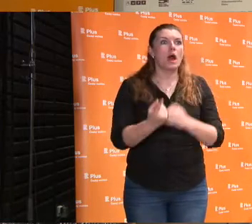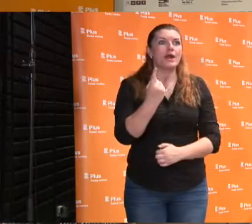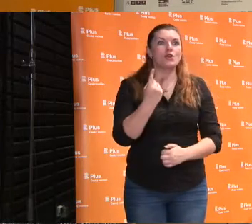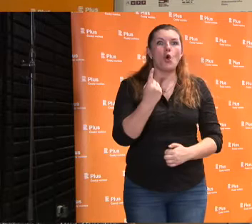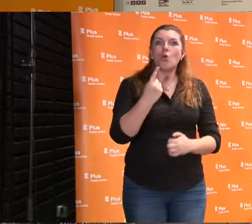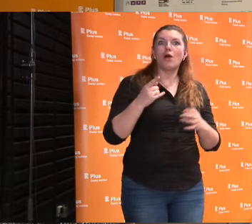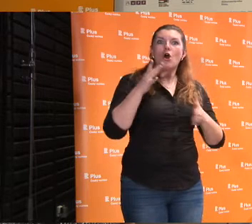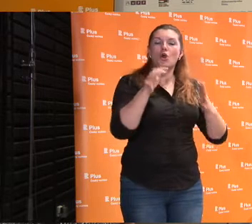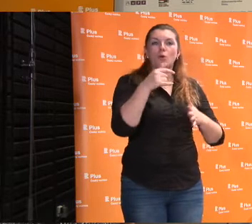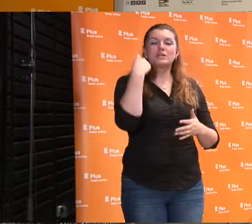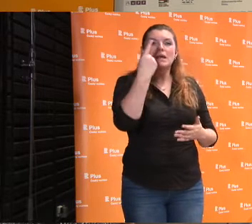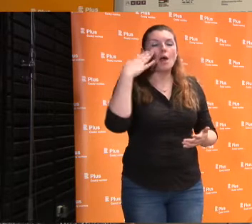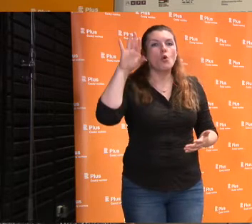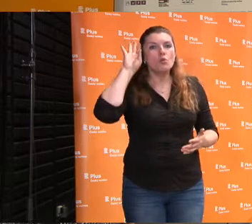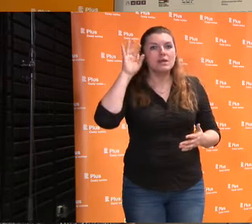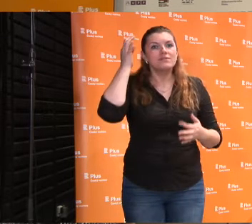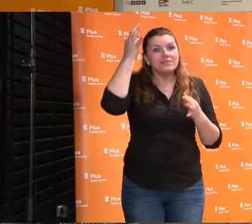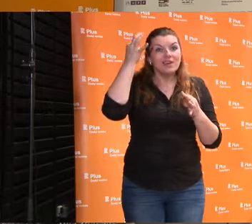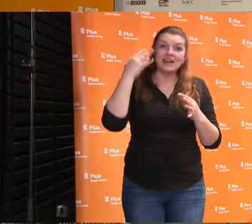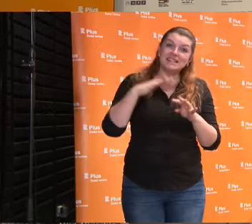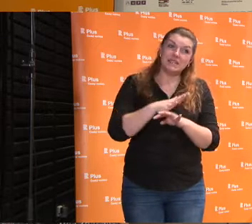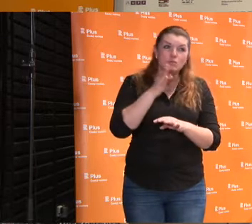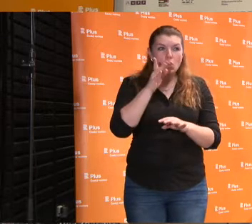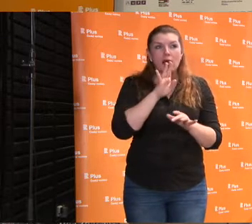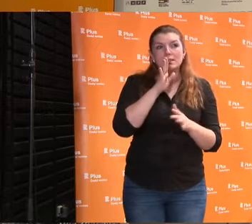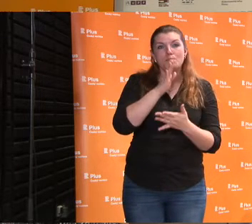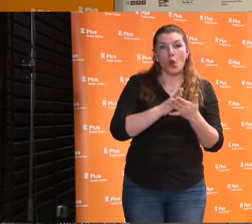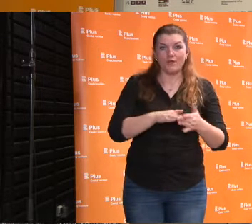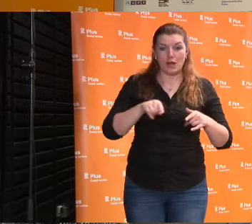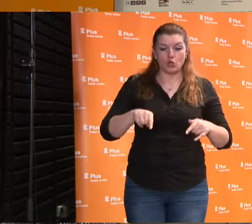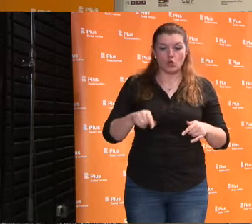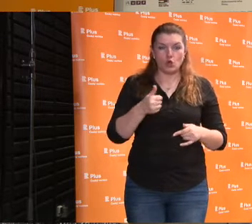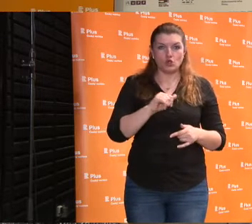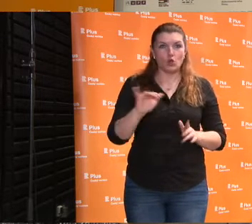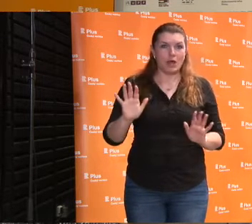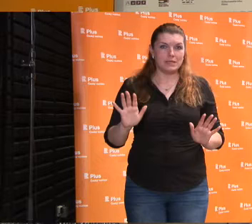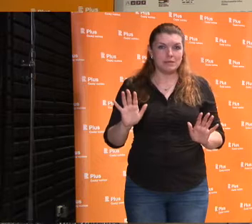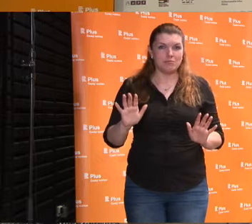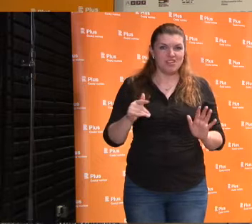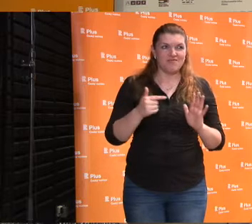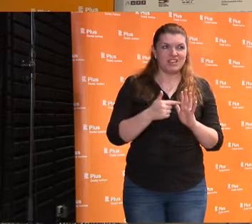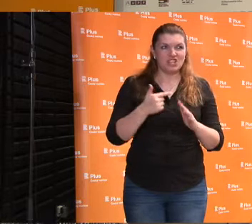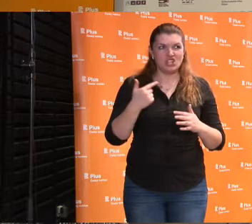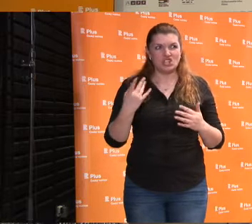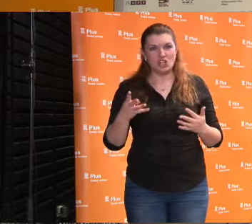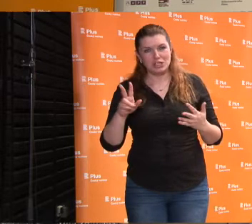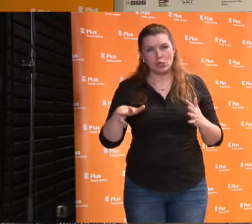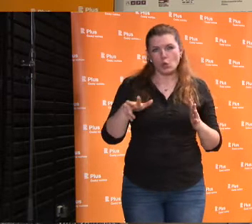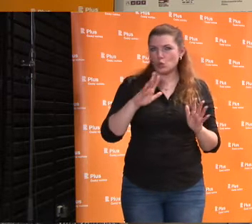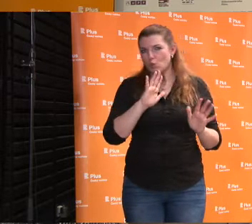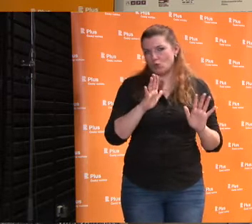říká, tak ty jsou odhadovány někdy jak na polovinu tohohle století, pokud se nepletu. 2048 nebo tak nějak. Reakce Vladimíra